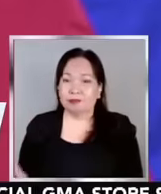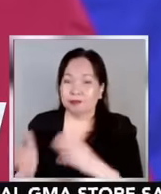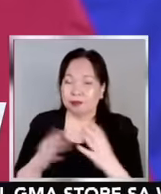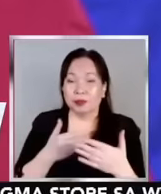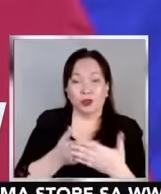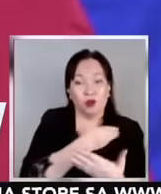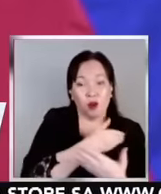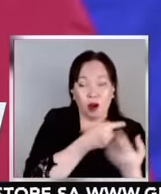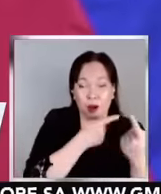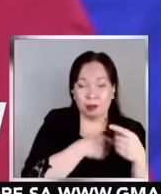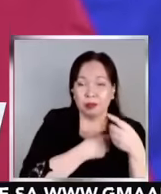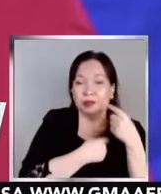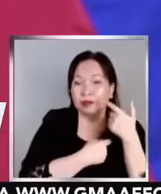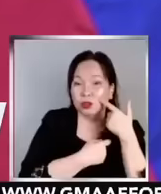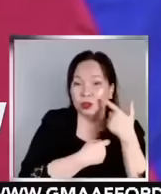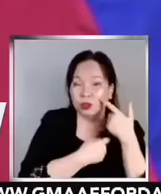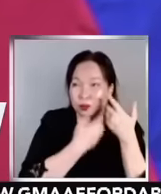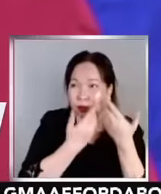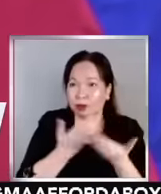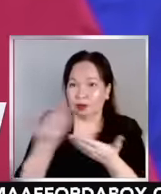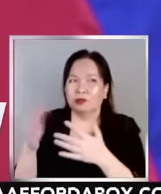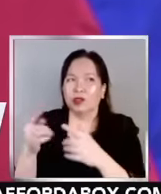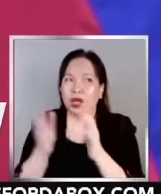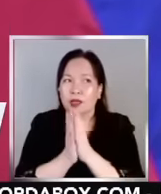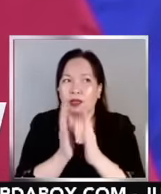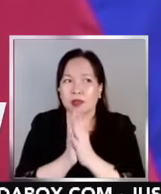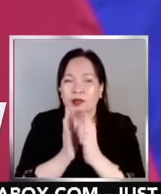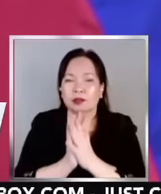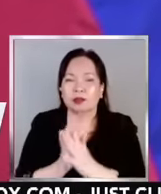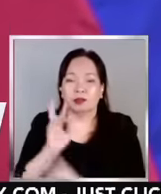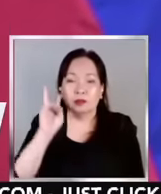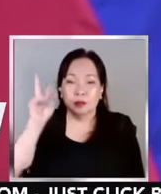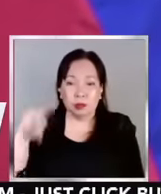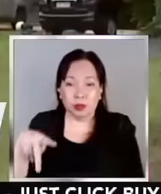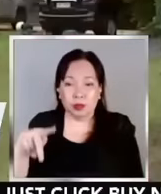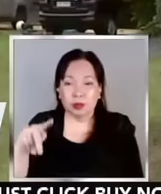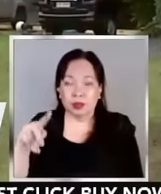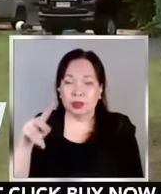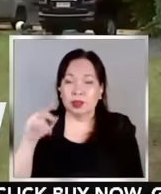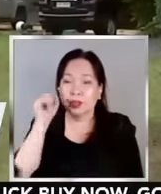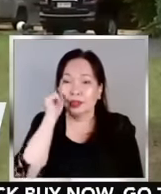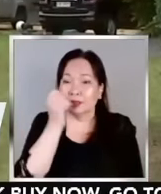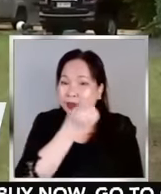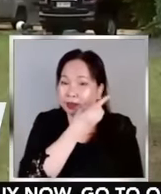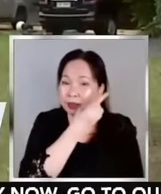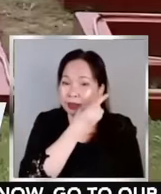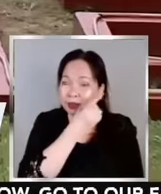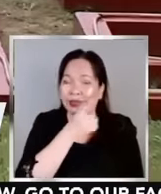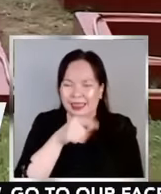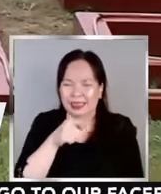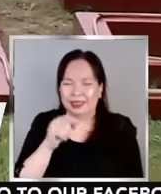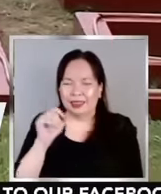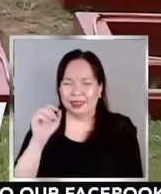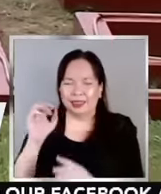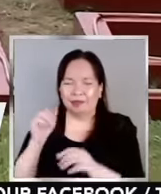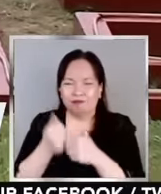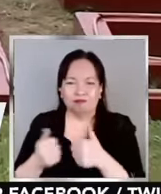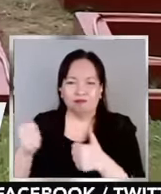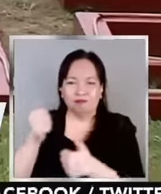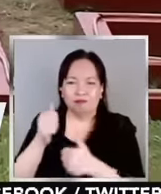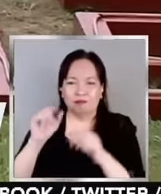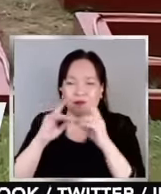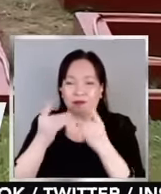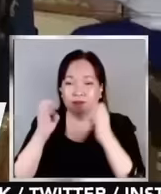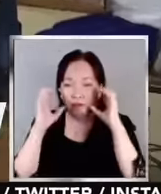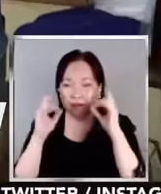kinonsulta raw muna niya si Vice President at dep ed secretary Sarah Duterte sa ngayon abala ang dep ed sa pagrepaso sa curriculum